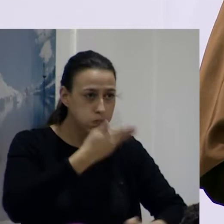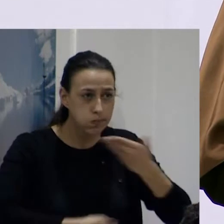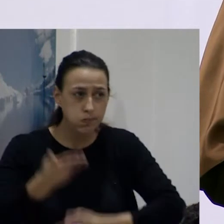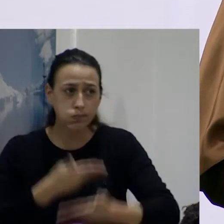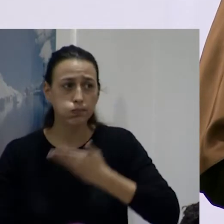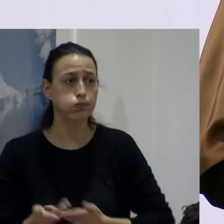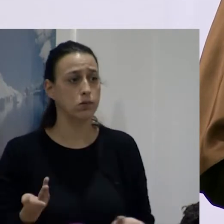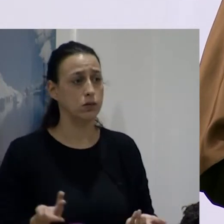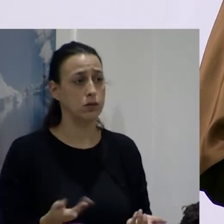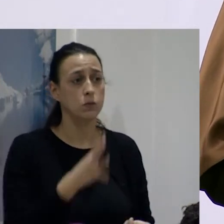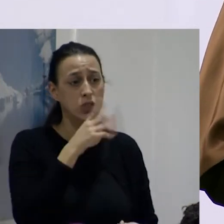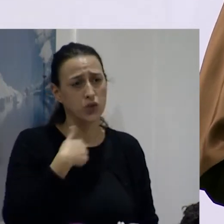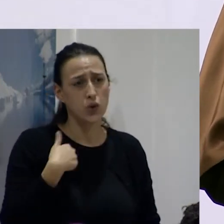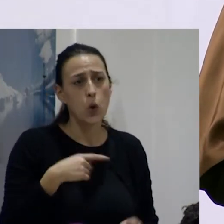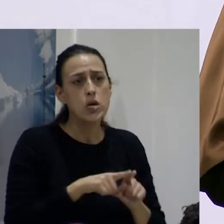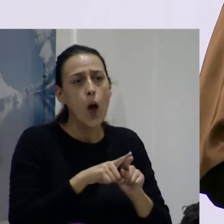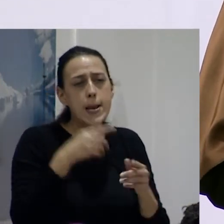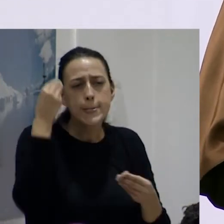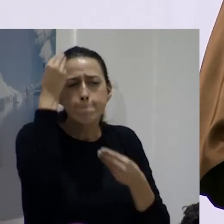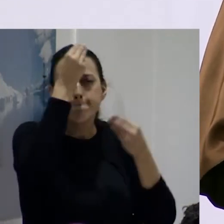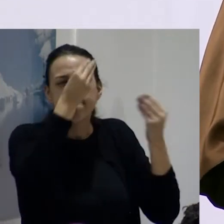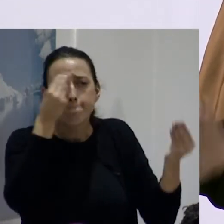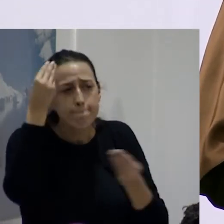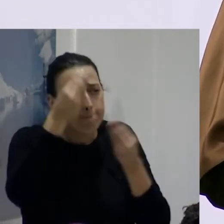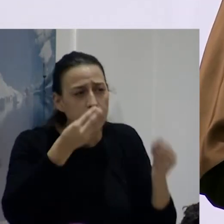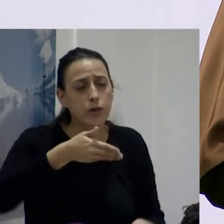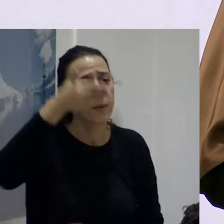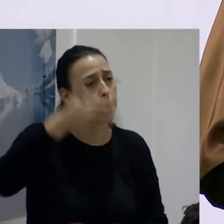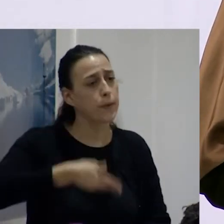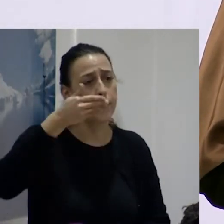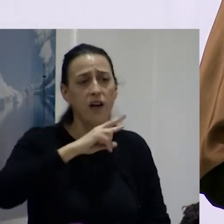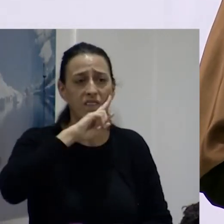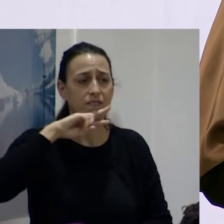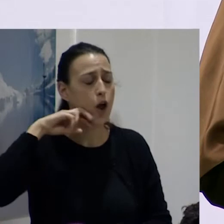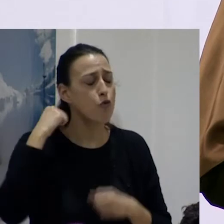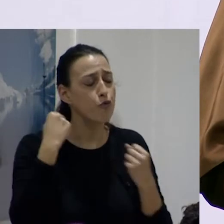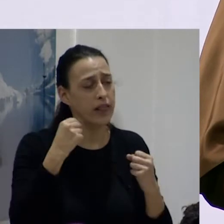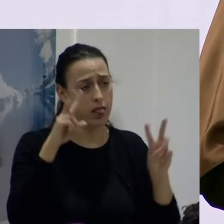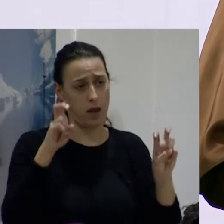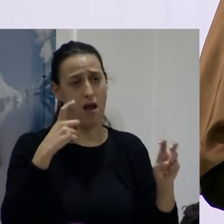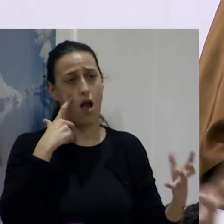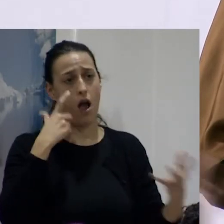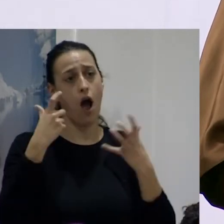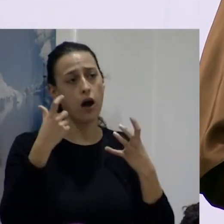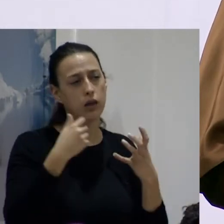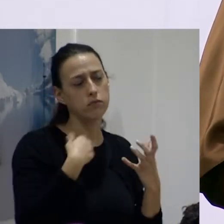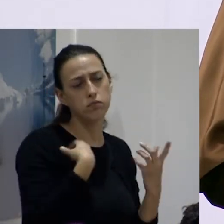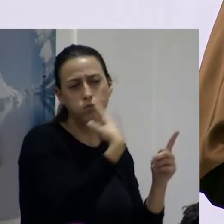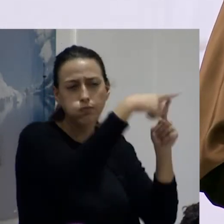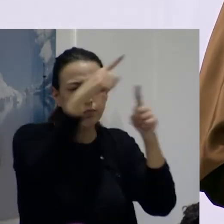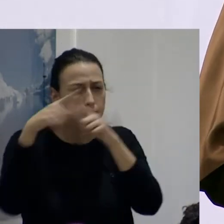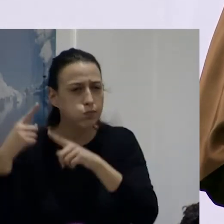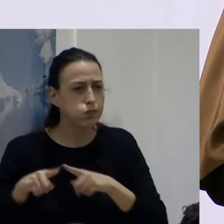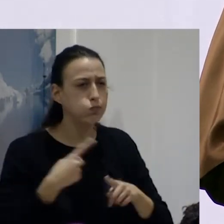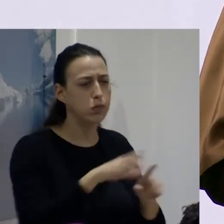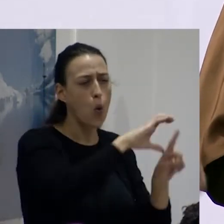ús la diversitat cultural, un patrimoni heretat del passat, tan important